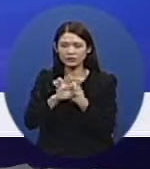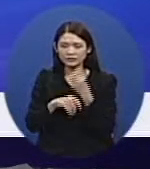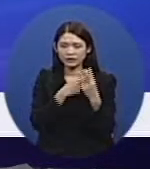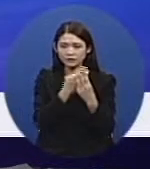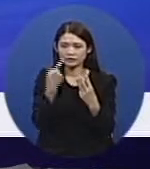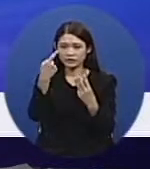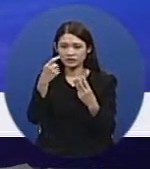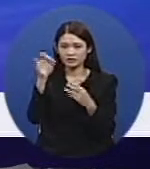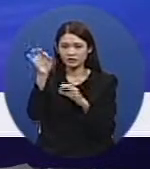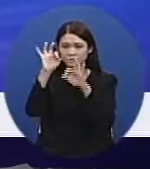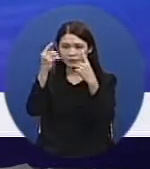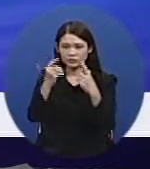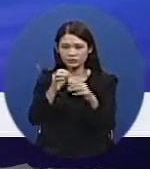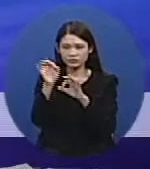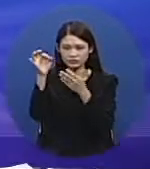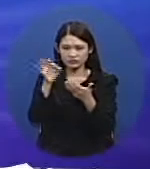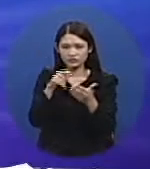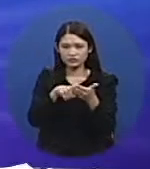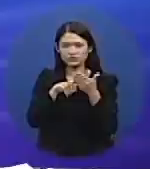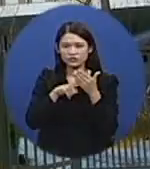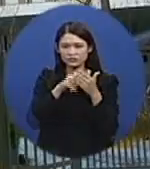1 가까이 줄어드는 것으로 나타났습니다.